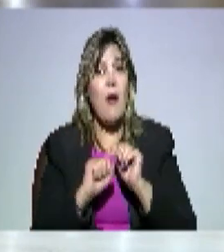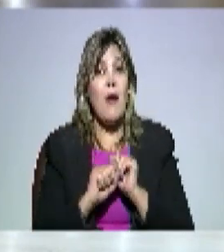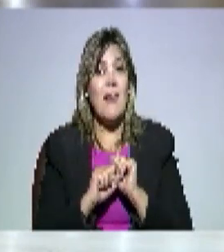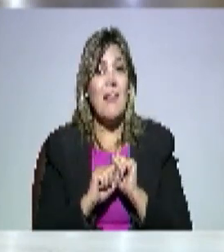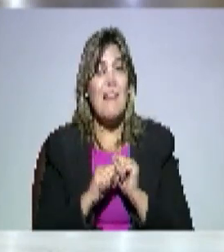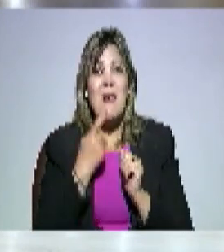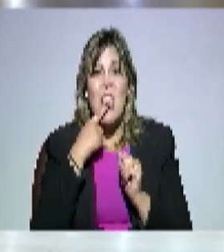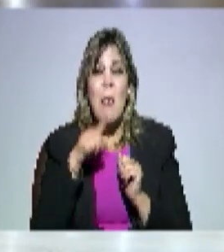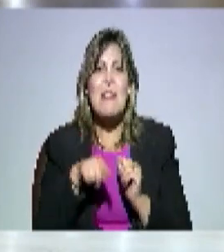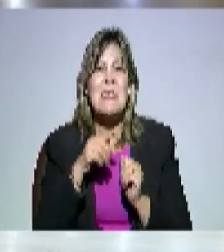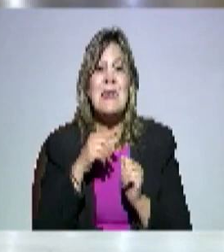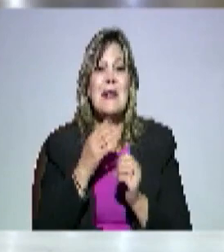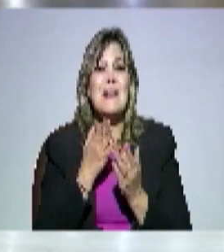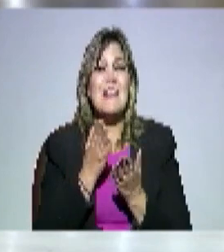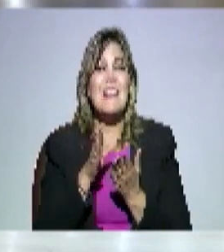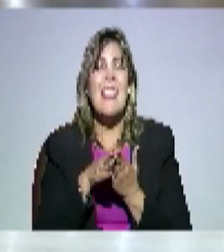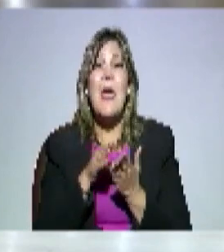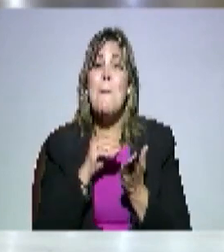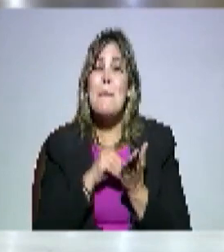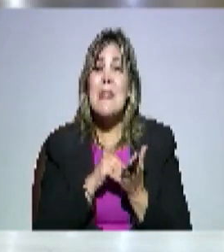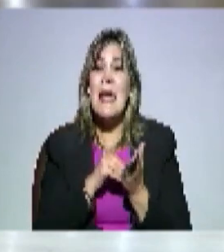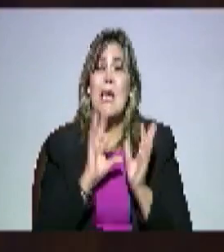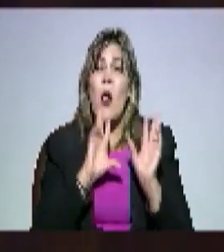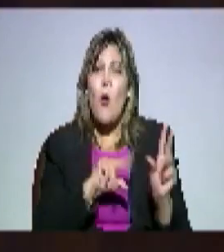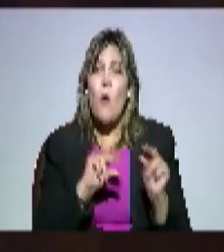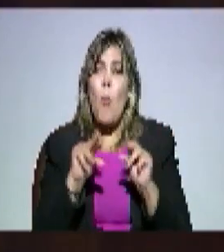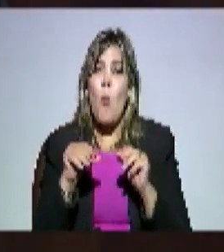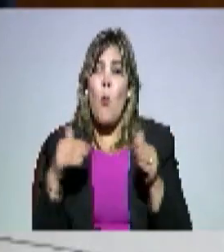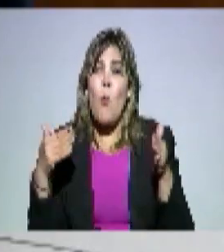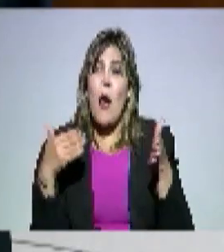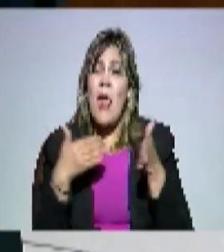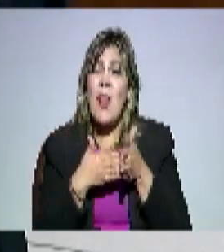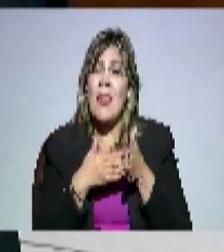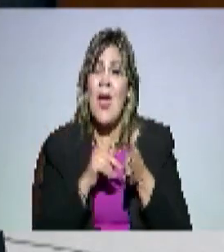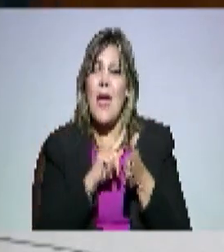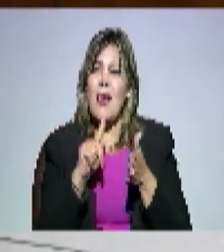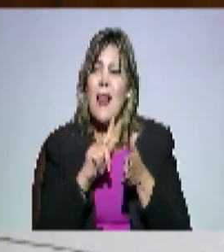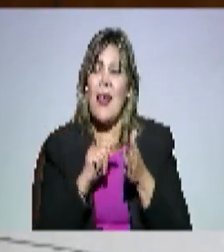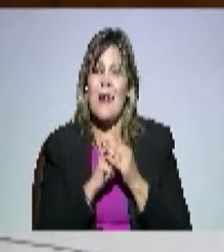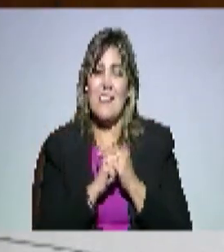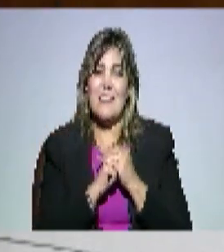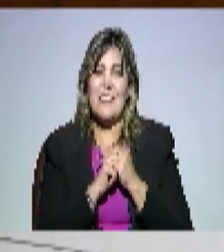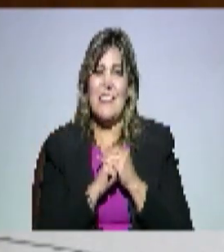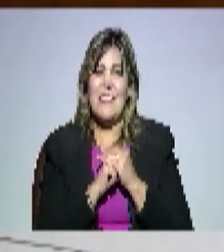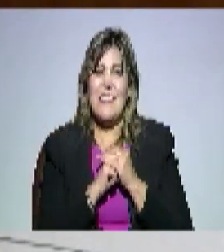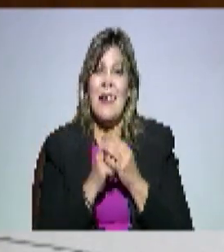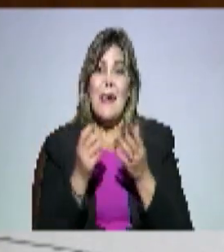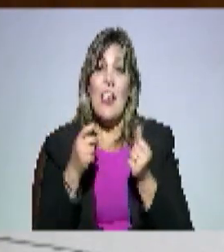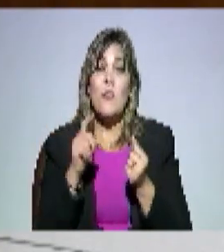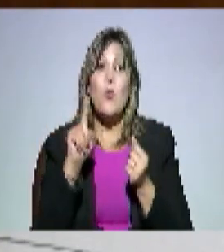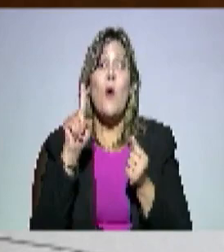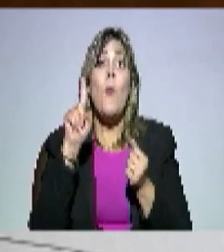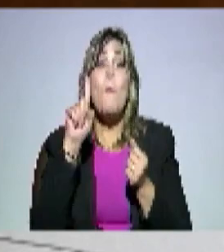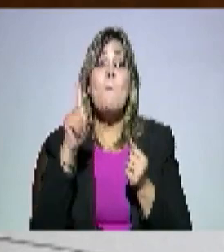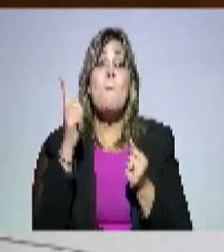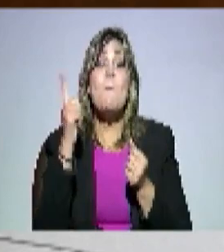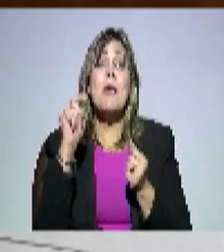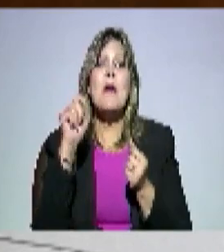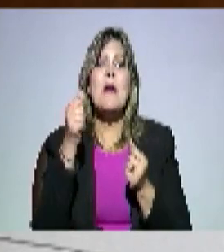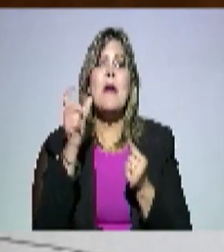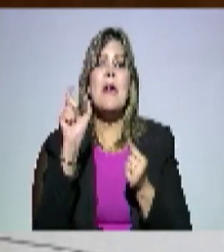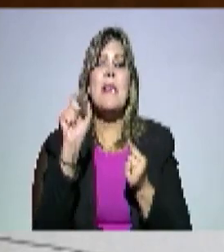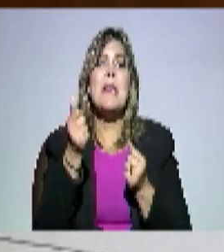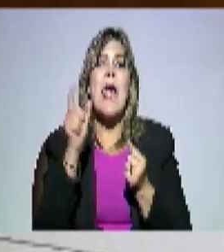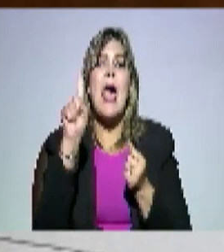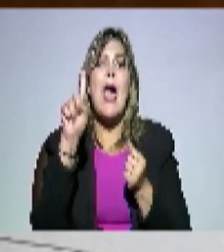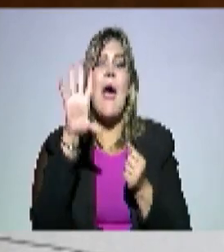الحقيقه البدايه لا تعبر عن نهايه ياخذوا برنابه برنابه ده رسول